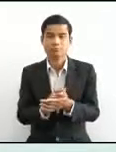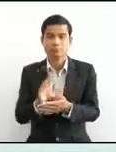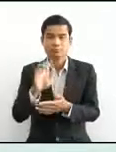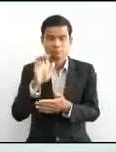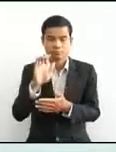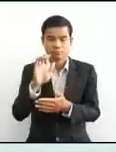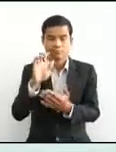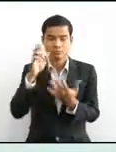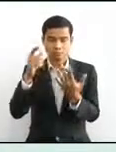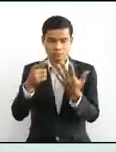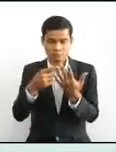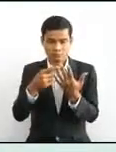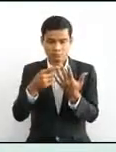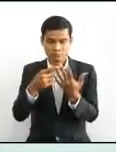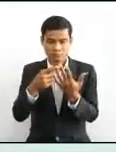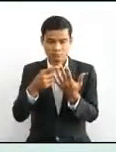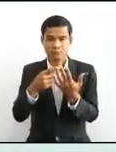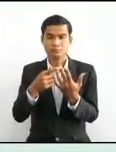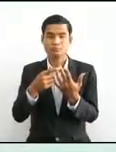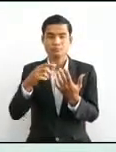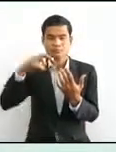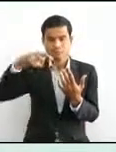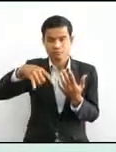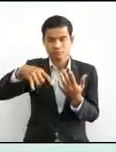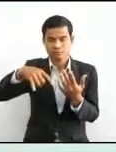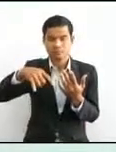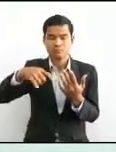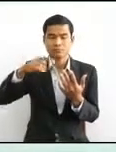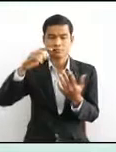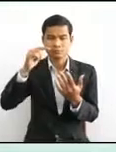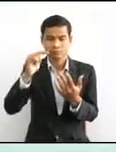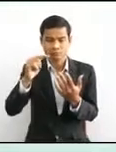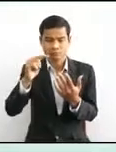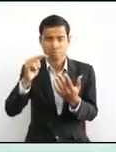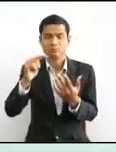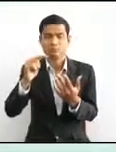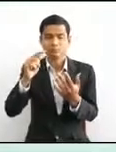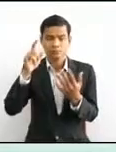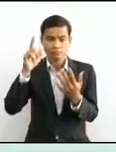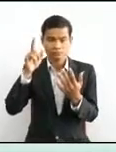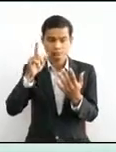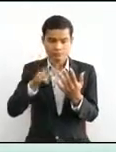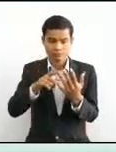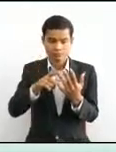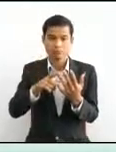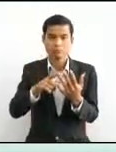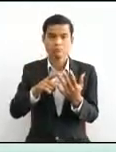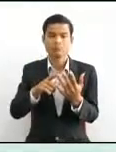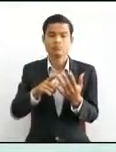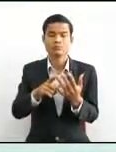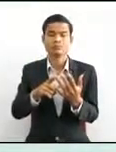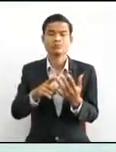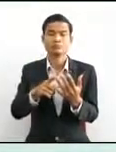cho ấm chăm nó nừng ngó nòng bên tọ muối